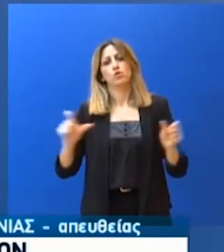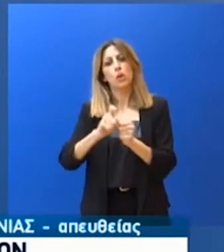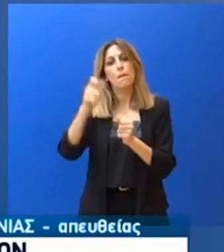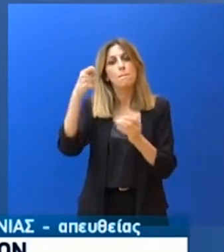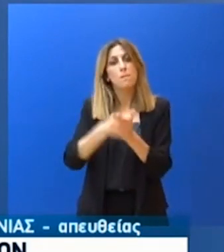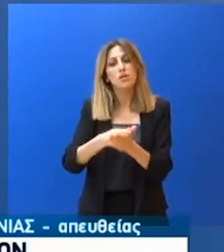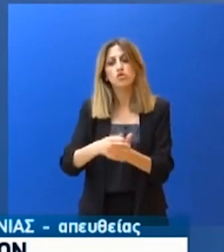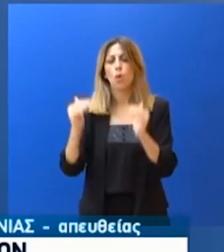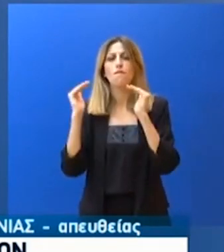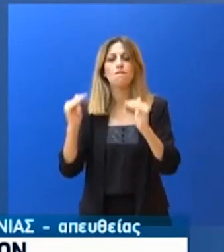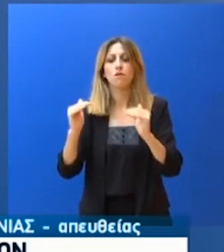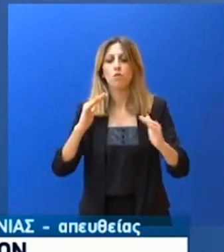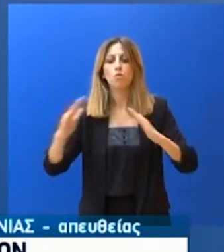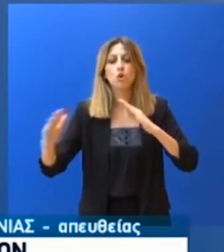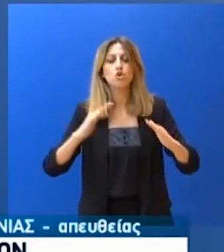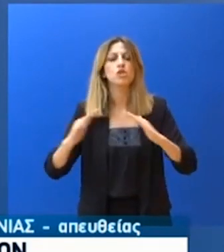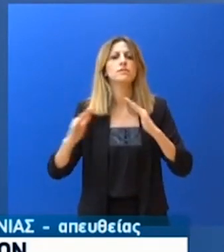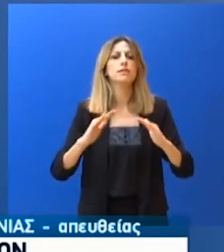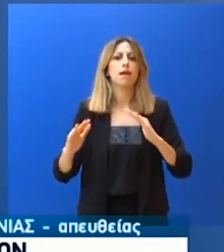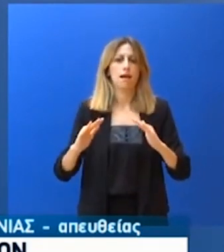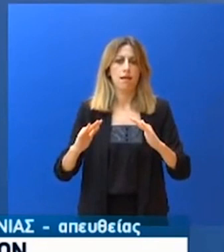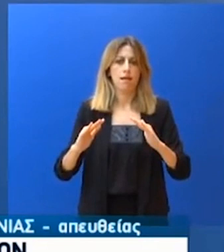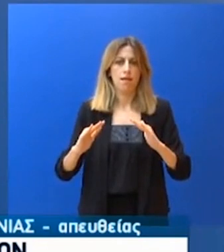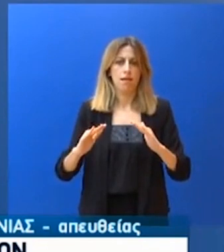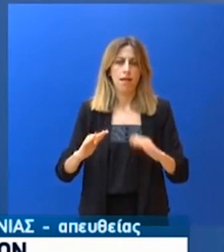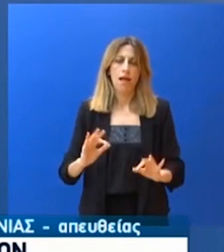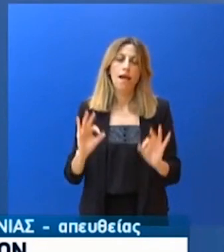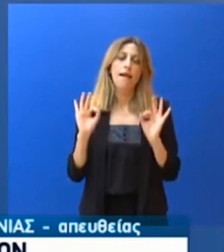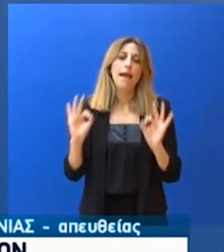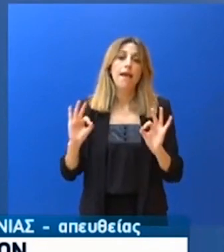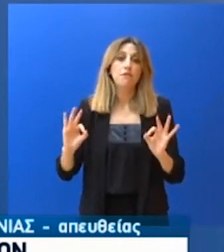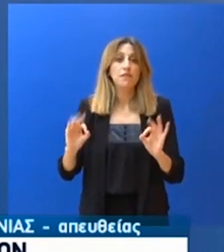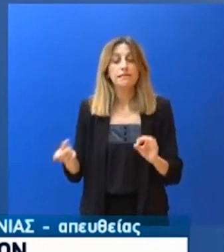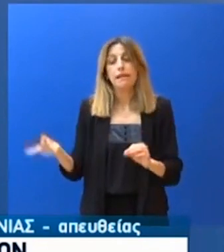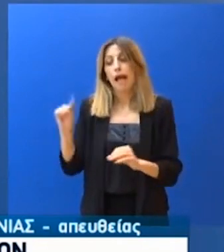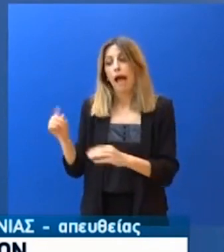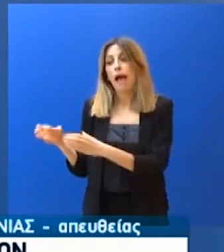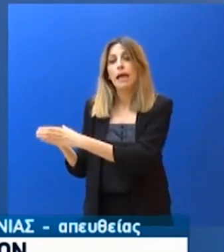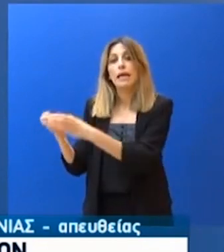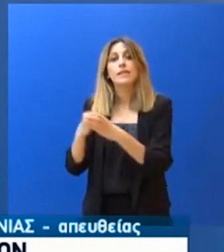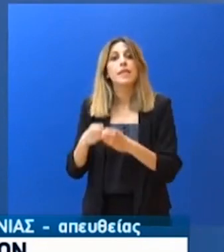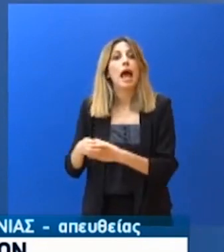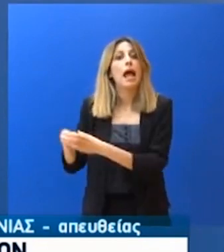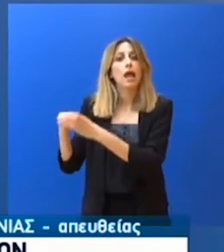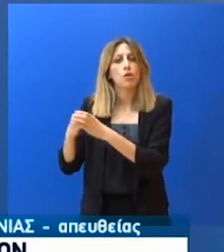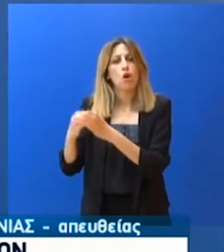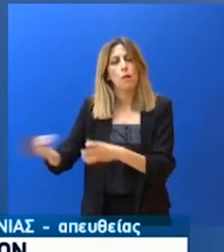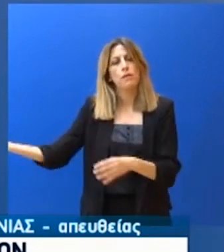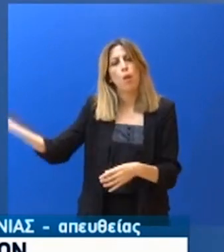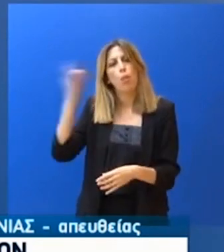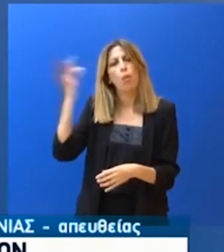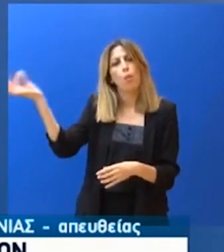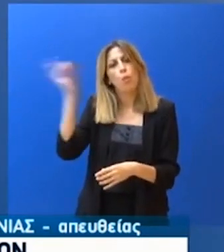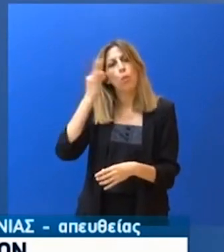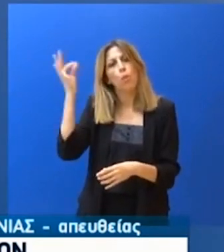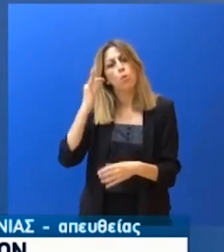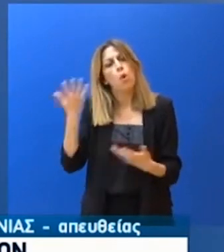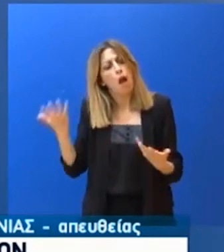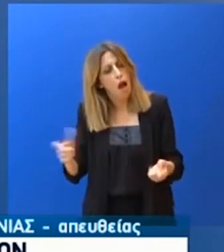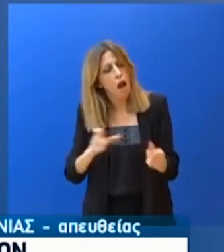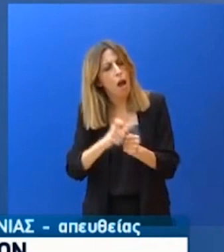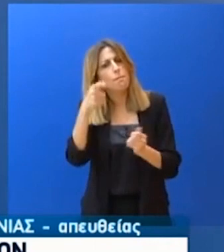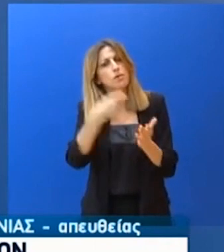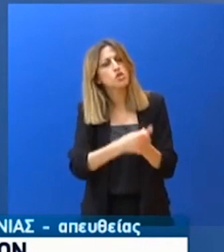εργαζομένων. Η κριτική ότι δήθεν με αυτή την πολιτική μειώνονται οι μισθοί κατά 20%, όπως προβάλλει από